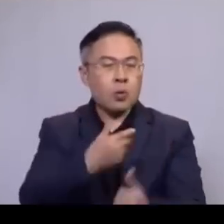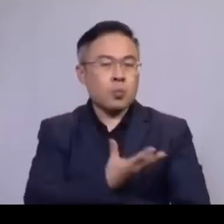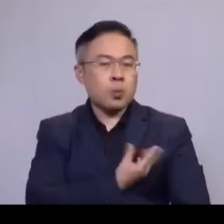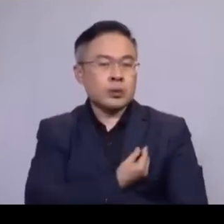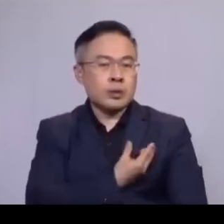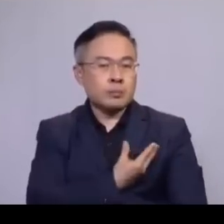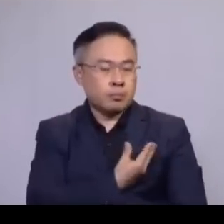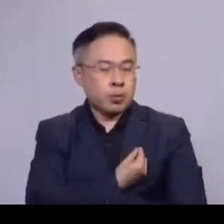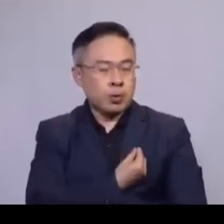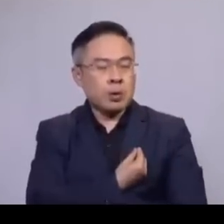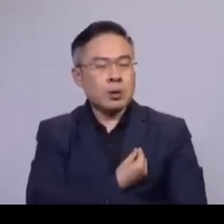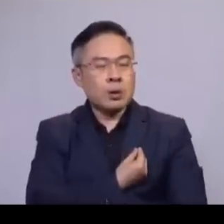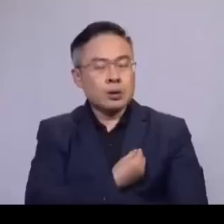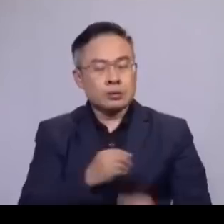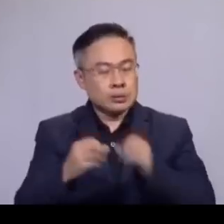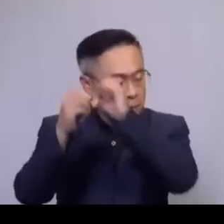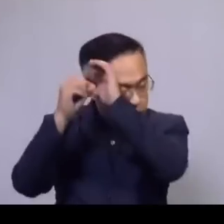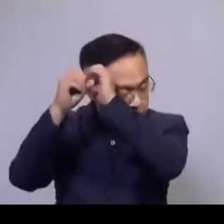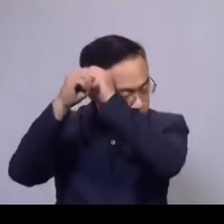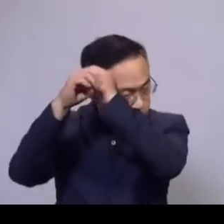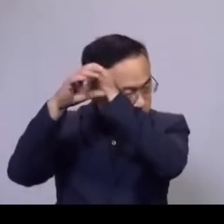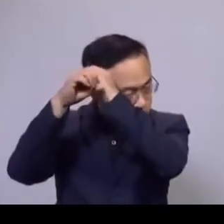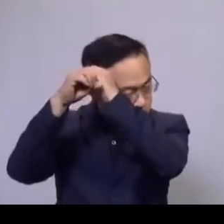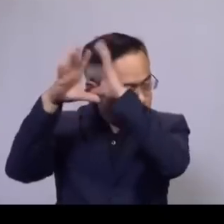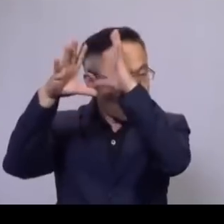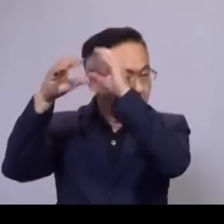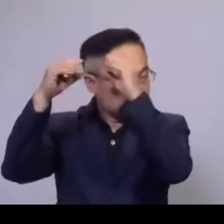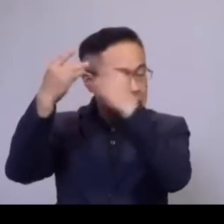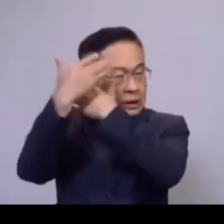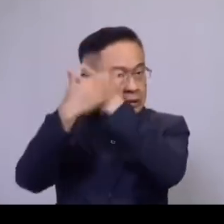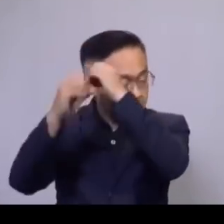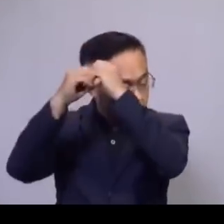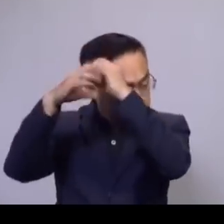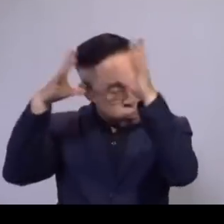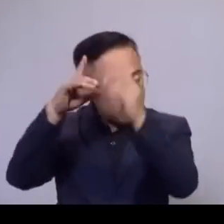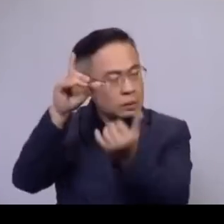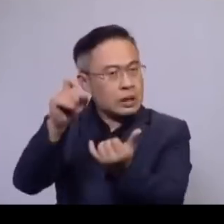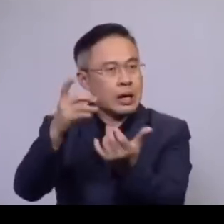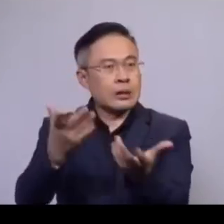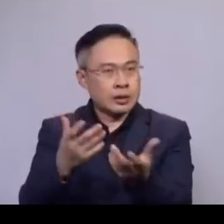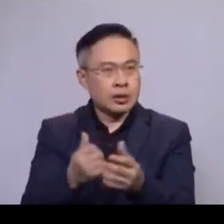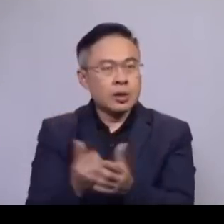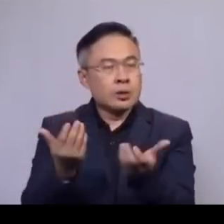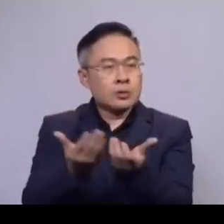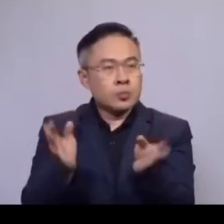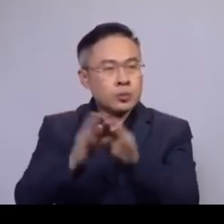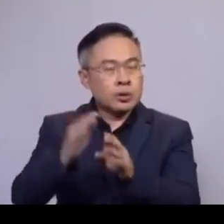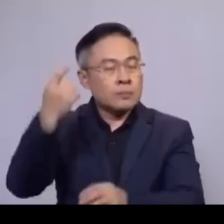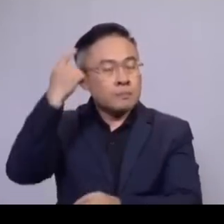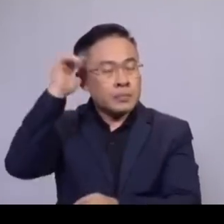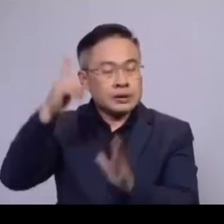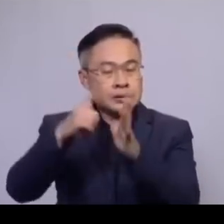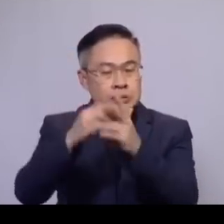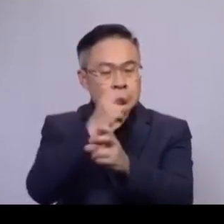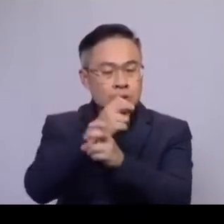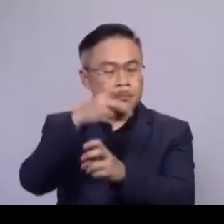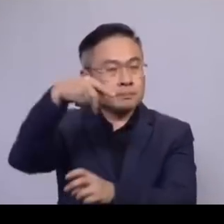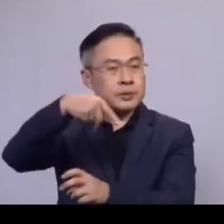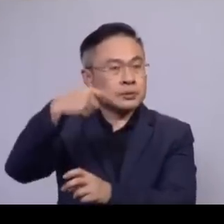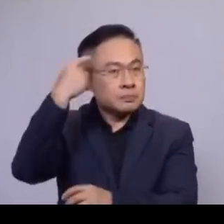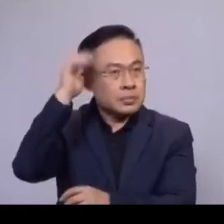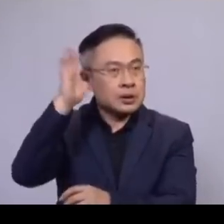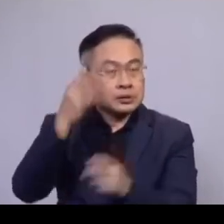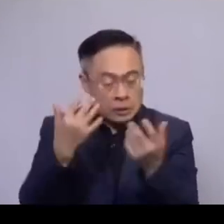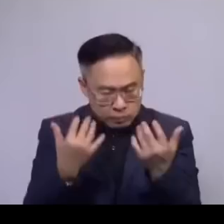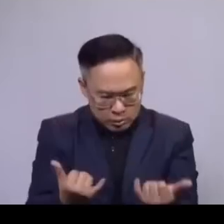เหลวหรือเส้นเลือดในสมองแตกนะครับก็เลยไม่ได้ติดใจที่จะเอาความนะครับแต่พอมาทราบ